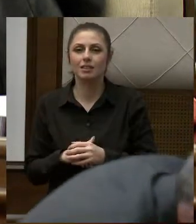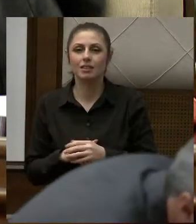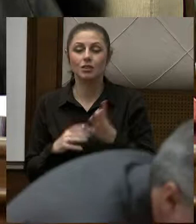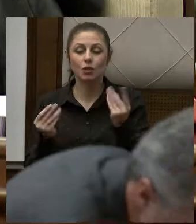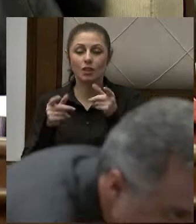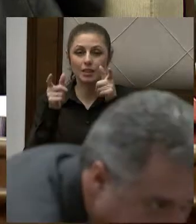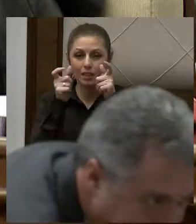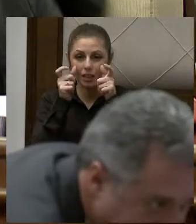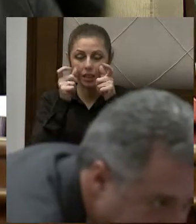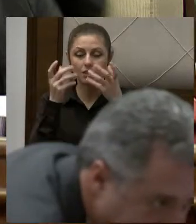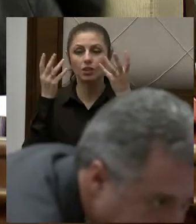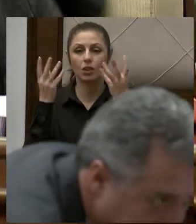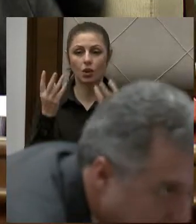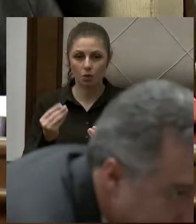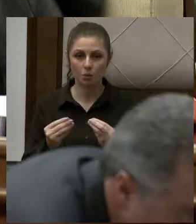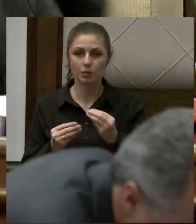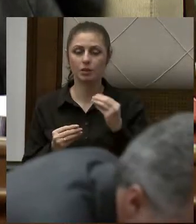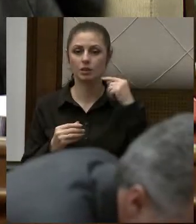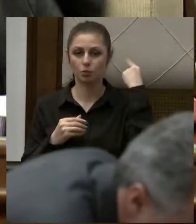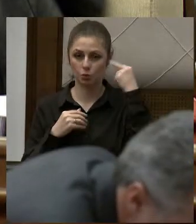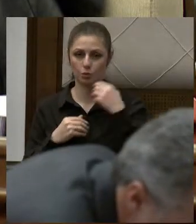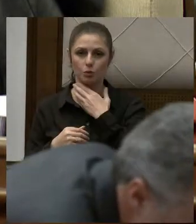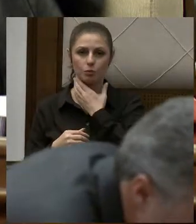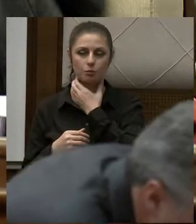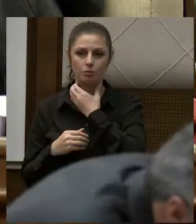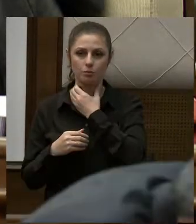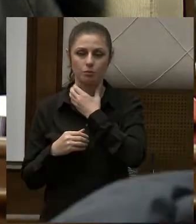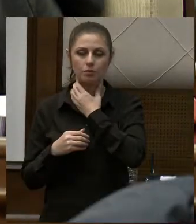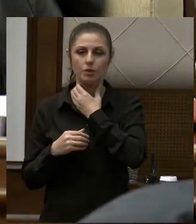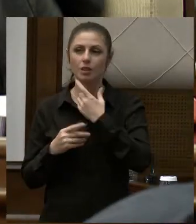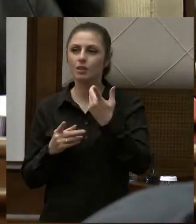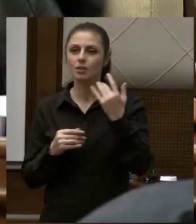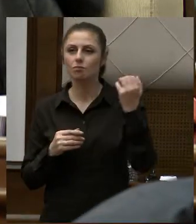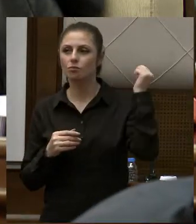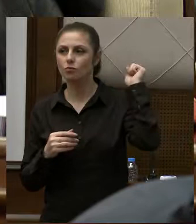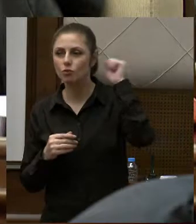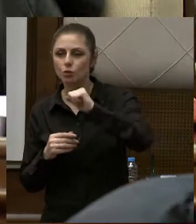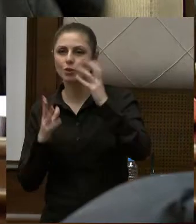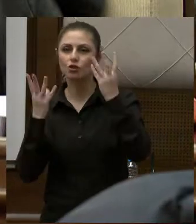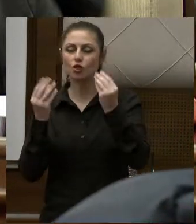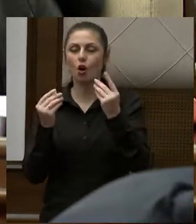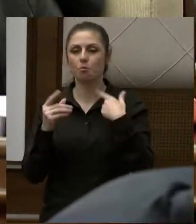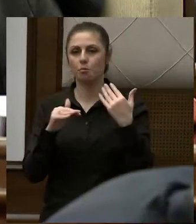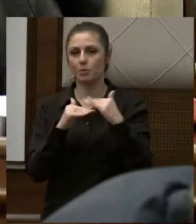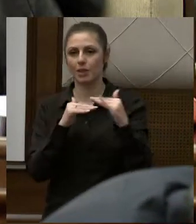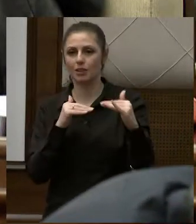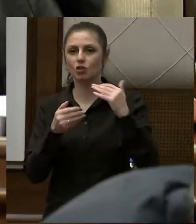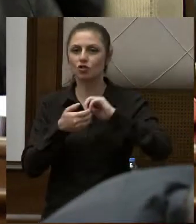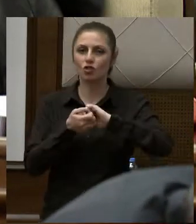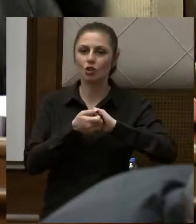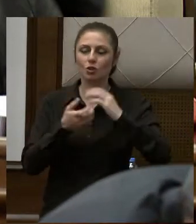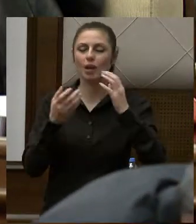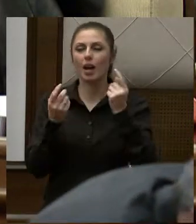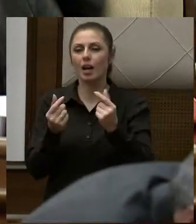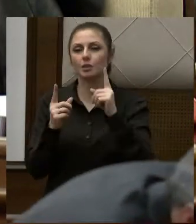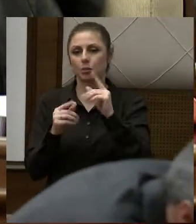daha dikkatli davranmamız gerektiğini düşünüyorum. Çünkü düşmanı çok bir milletiz, dostu az bir